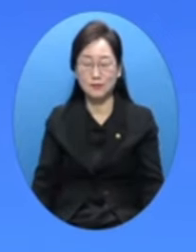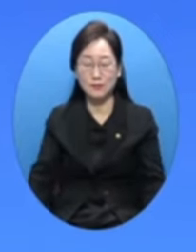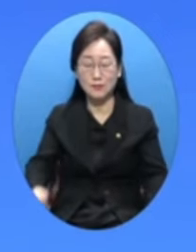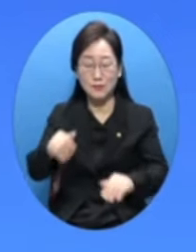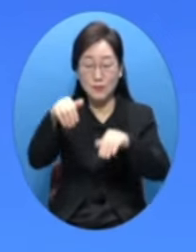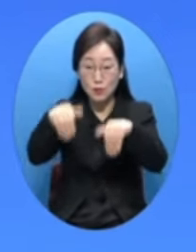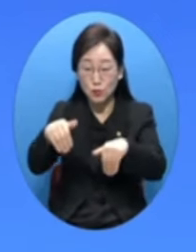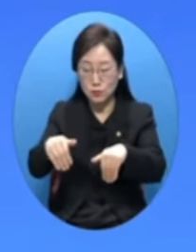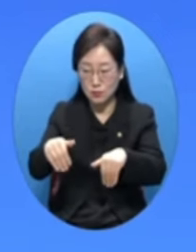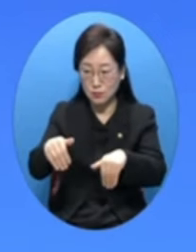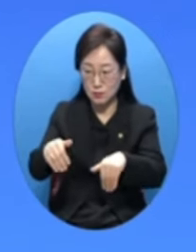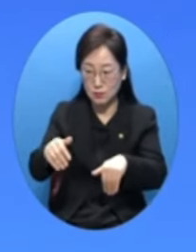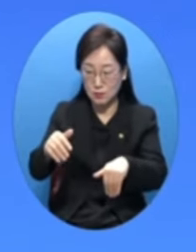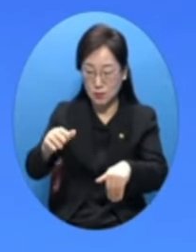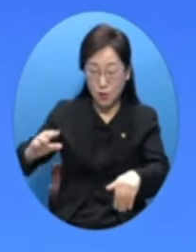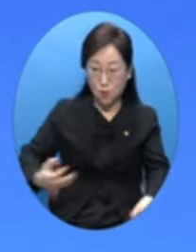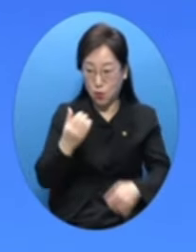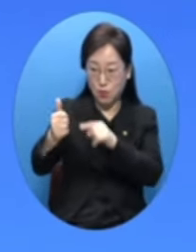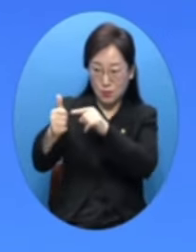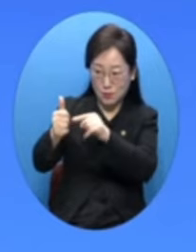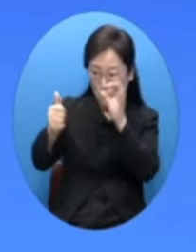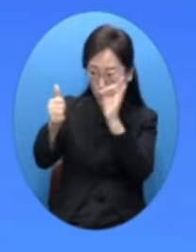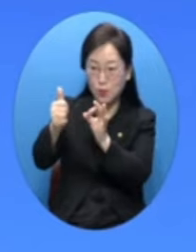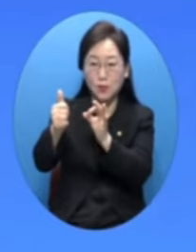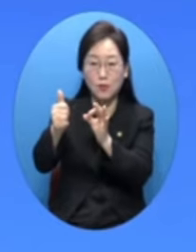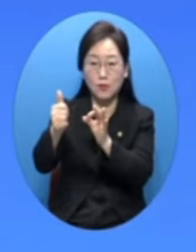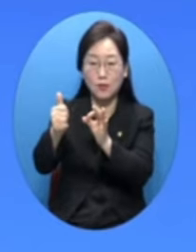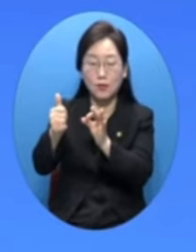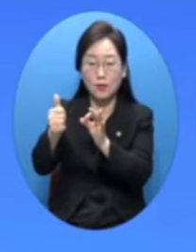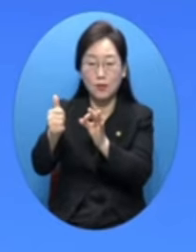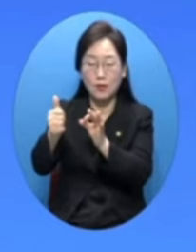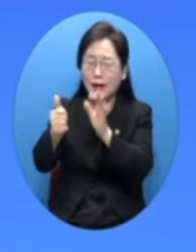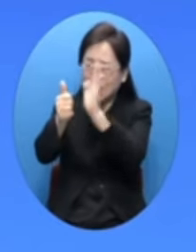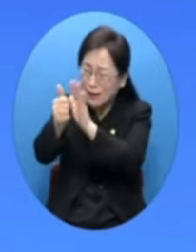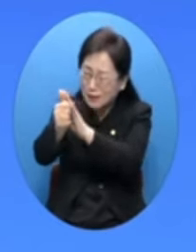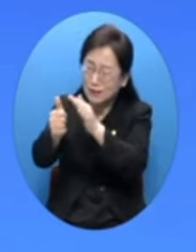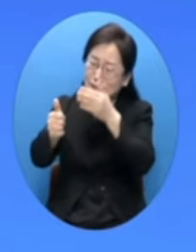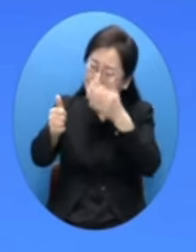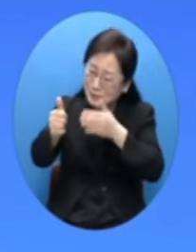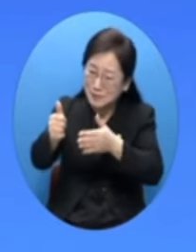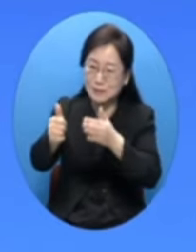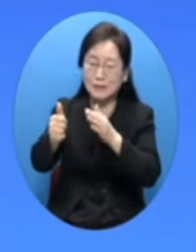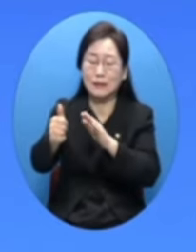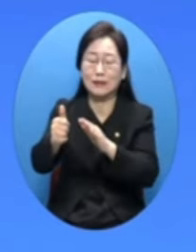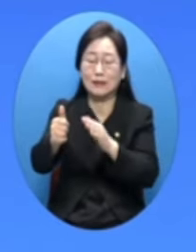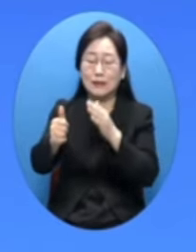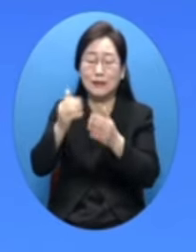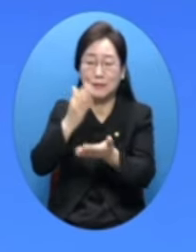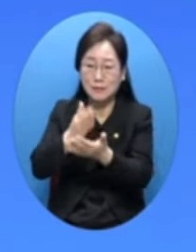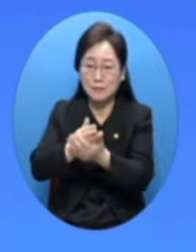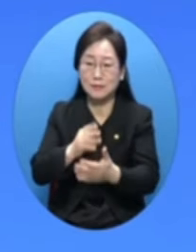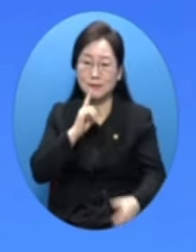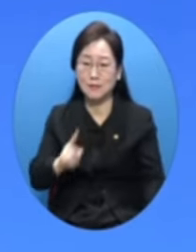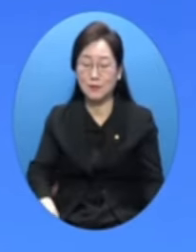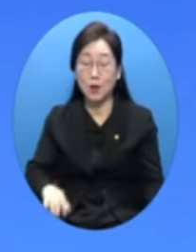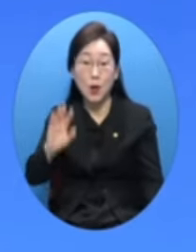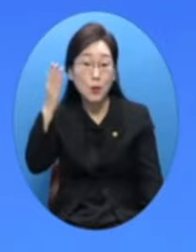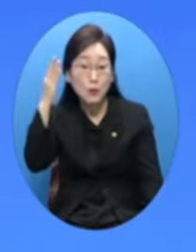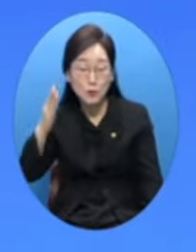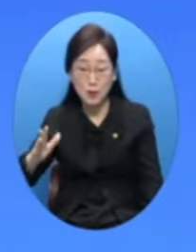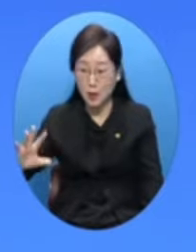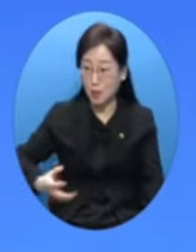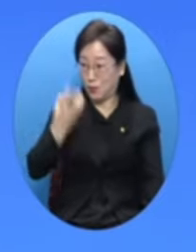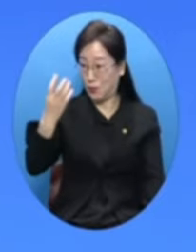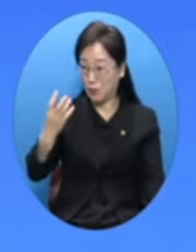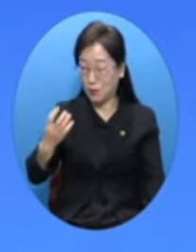종들은 격분하는 나만 장군을 말렸습니다. 요즘 아청꾼들은 격분할 때